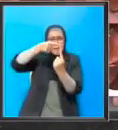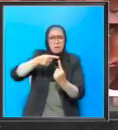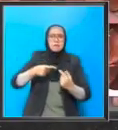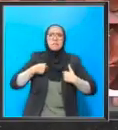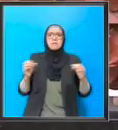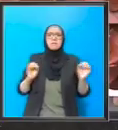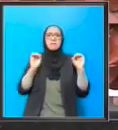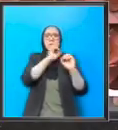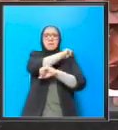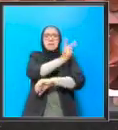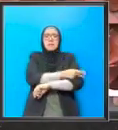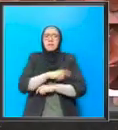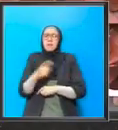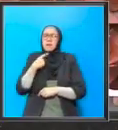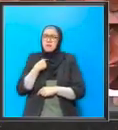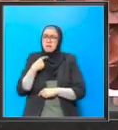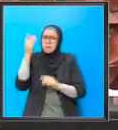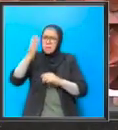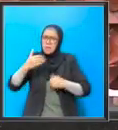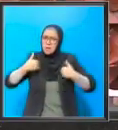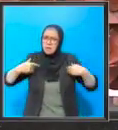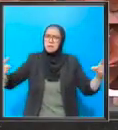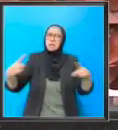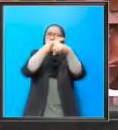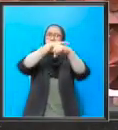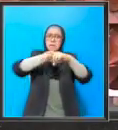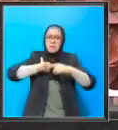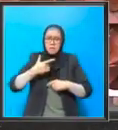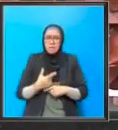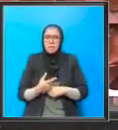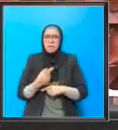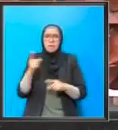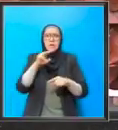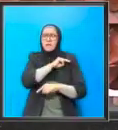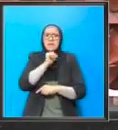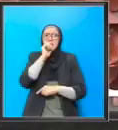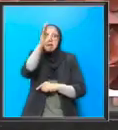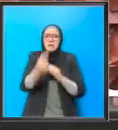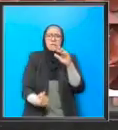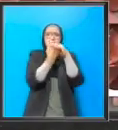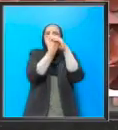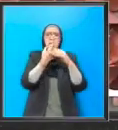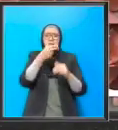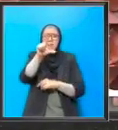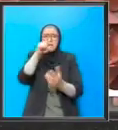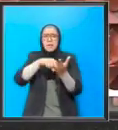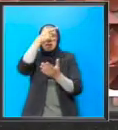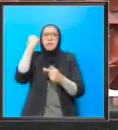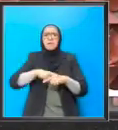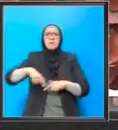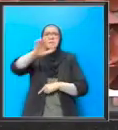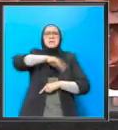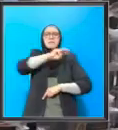tapi sendiri menteri tidak akan tidak akan bangkitkan usul ini iklannya Mereka